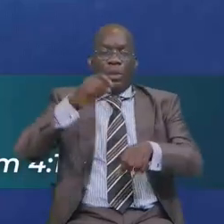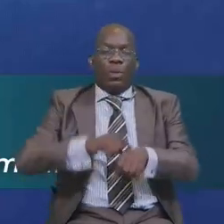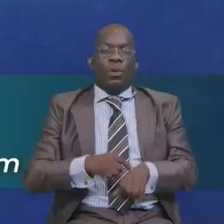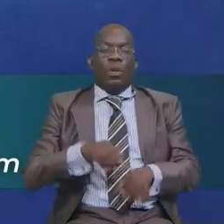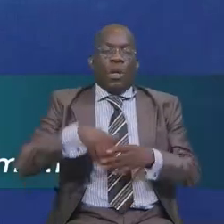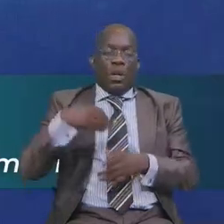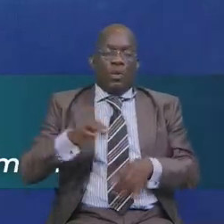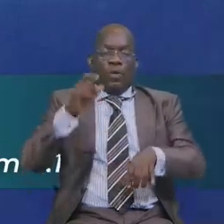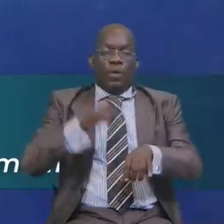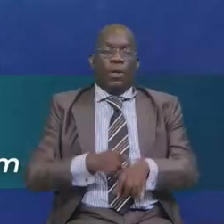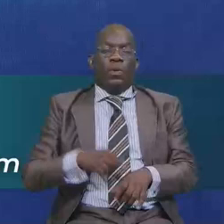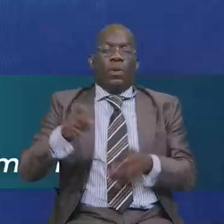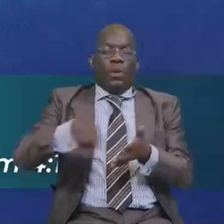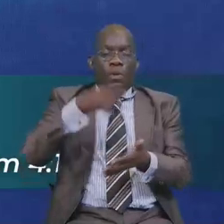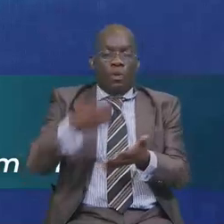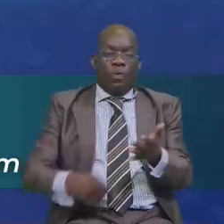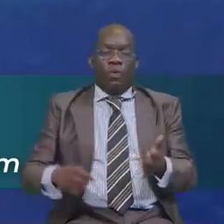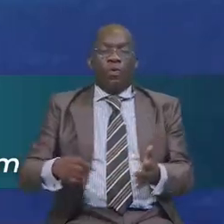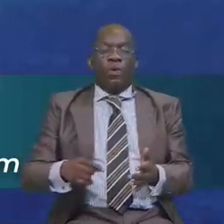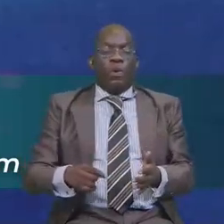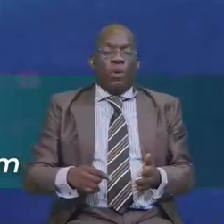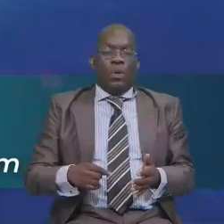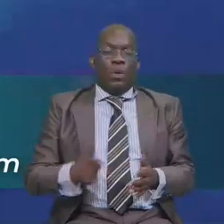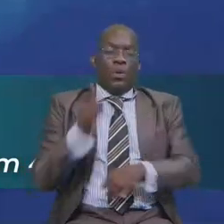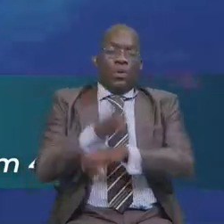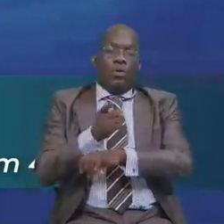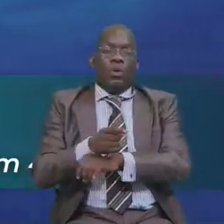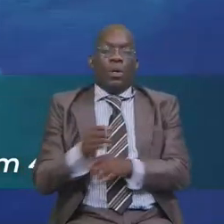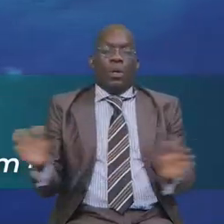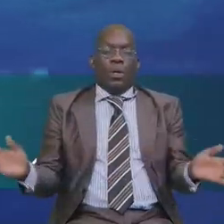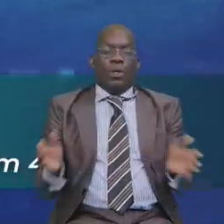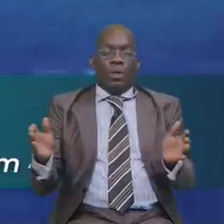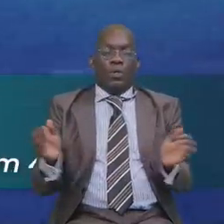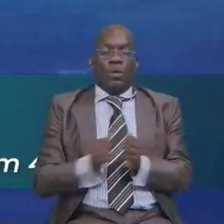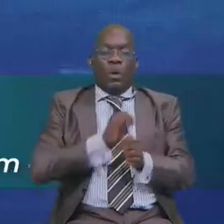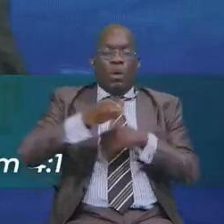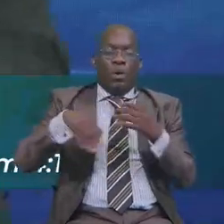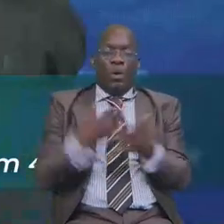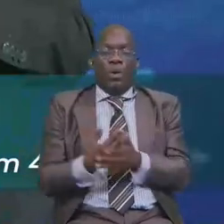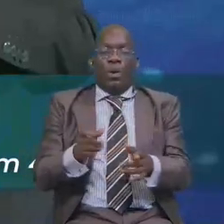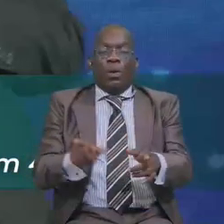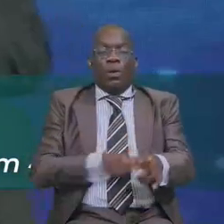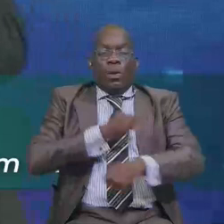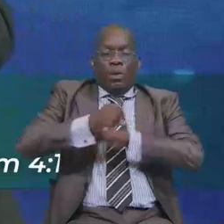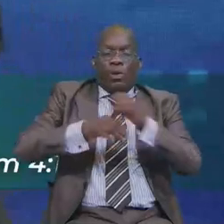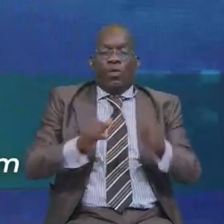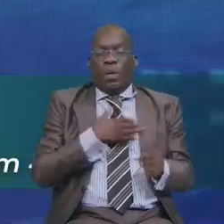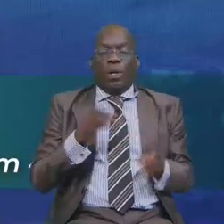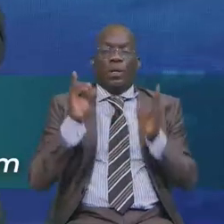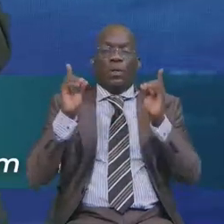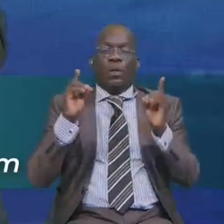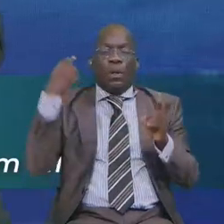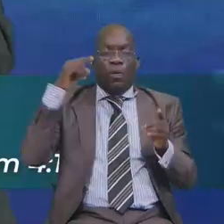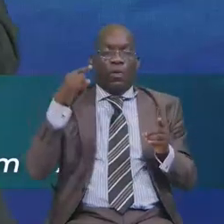censure, exhorte, avec toute douceur et en instruisant. Verset 3, car il viendra un